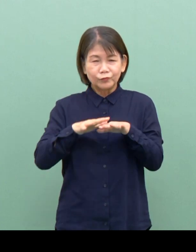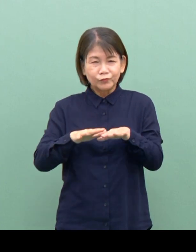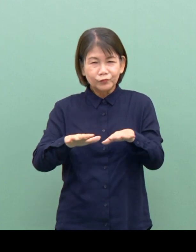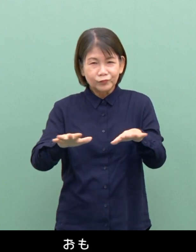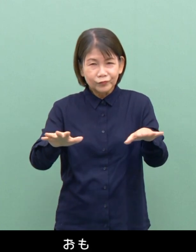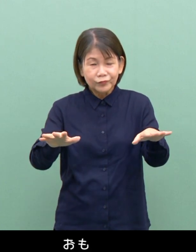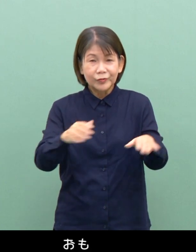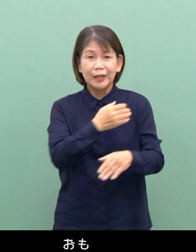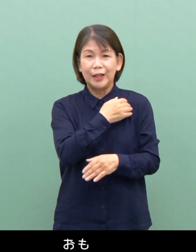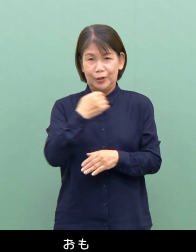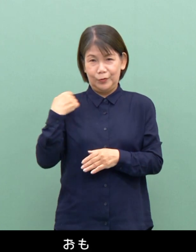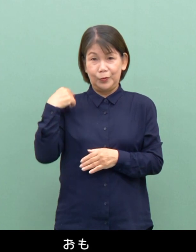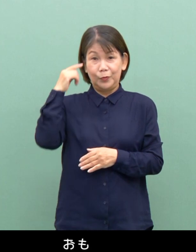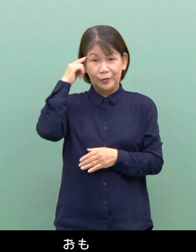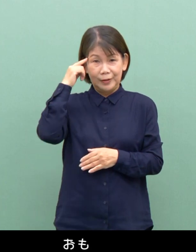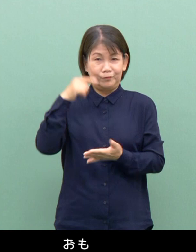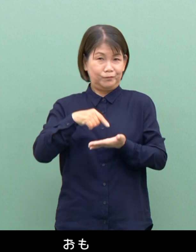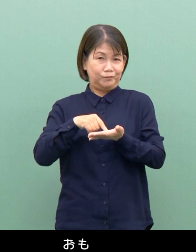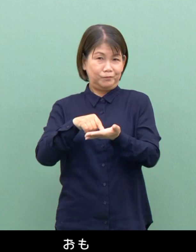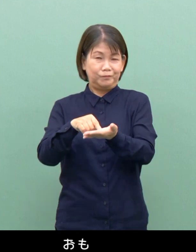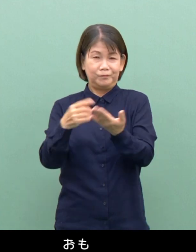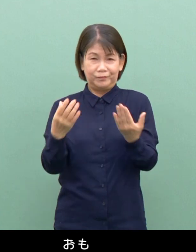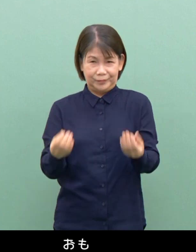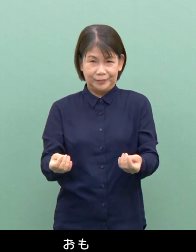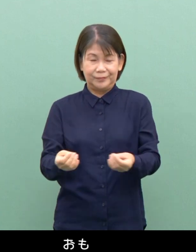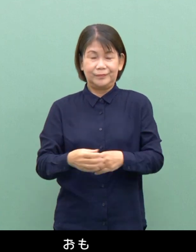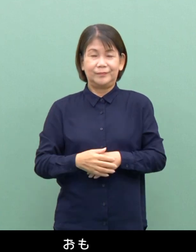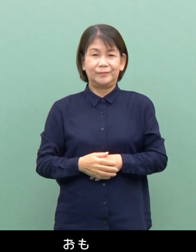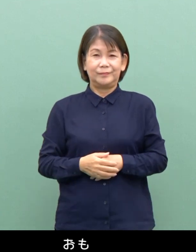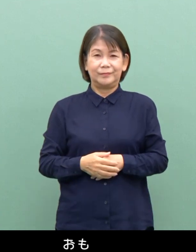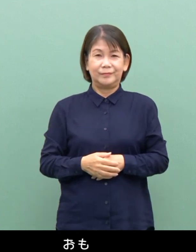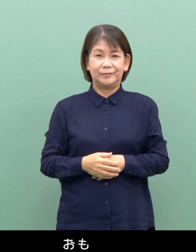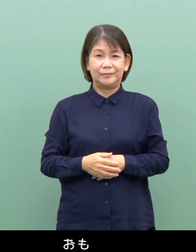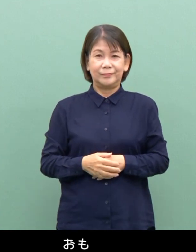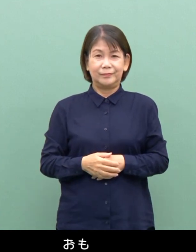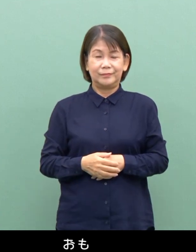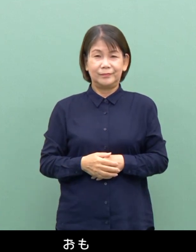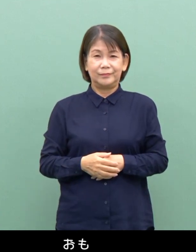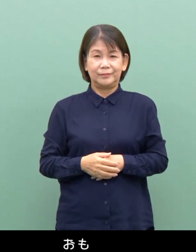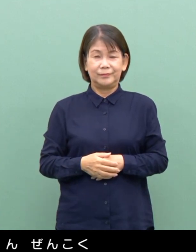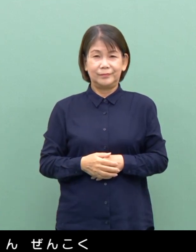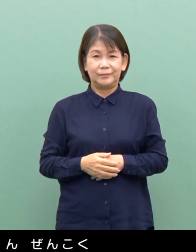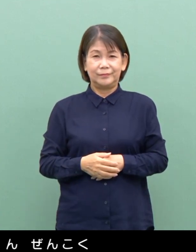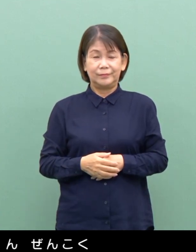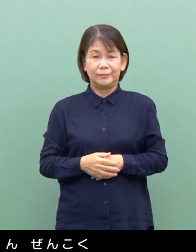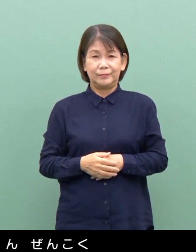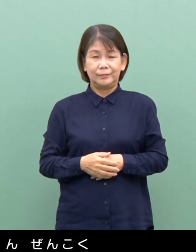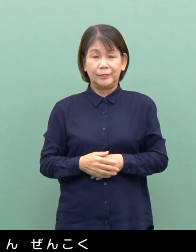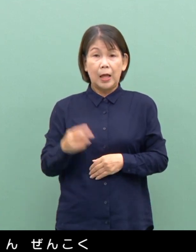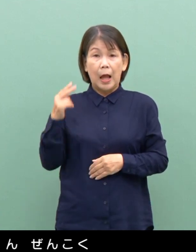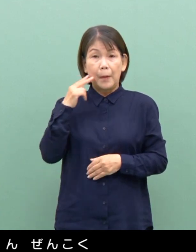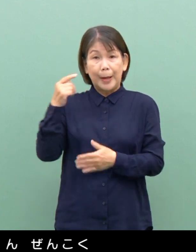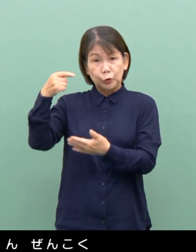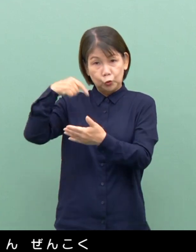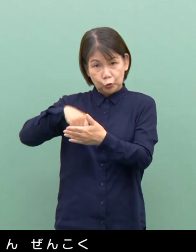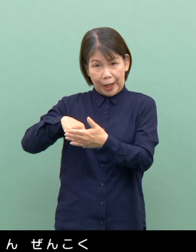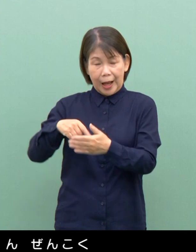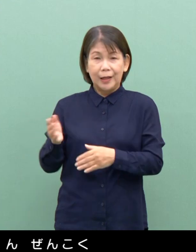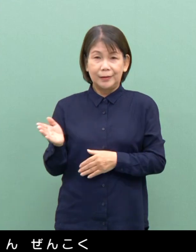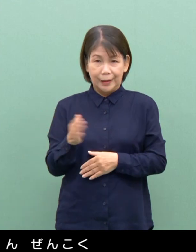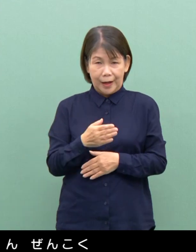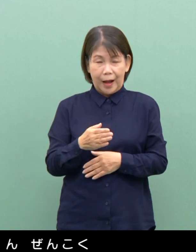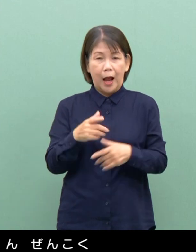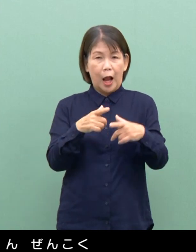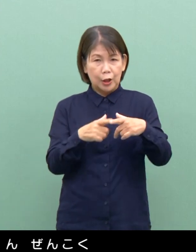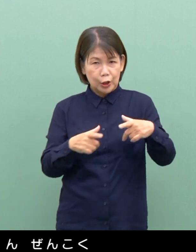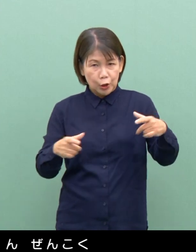浦のアジフライの魅力を知ってもらえるチャンスだと思い申請しました。長崎松浦から日本全